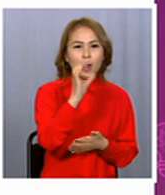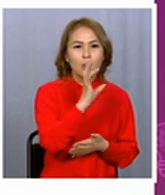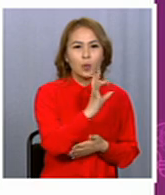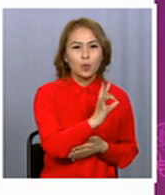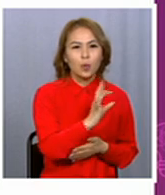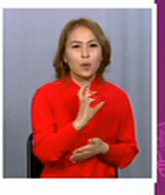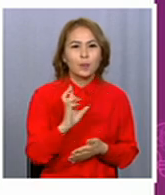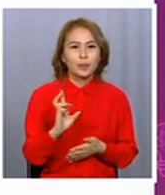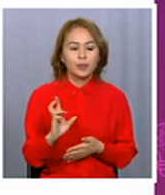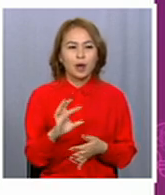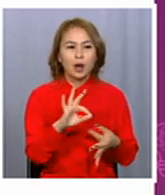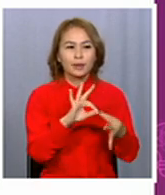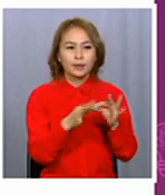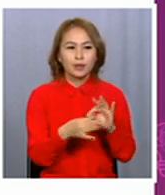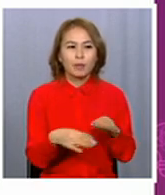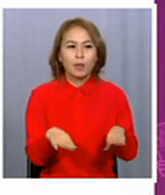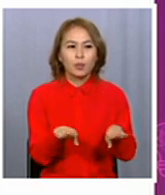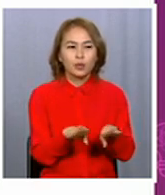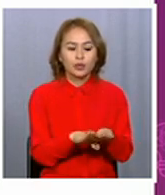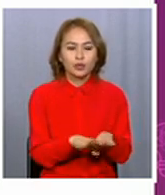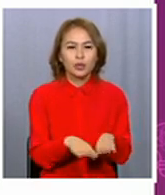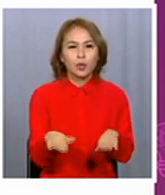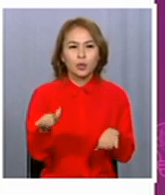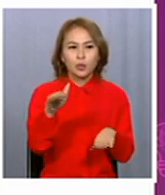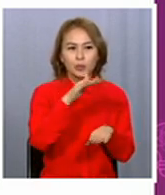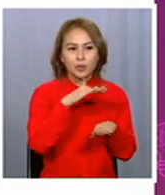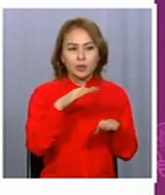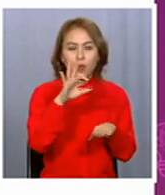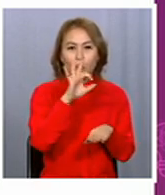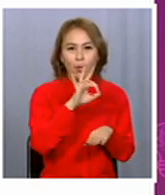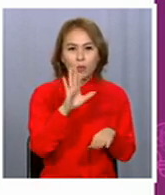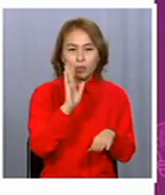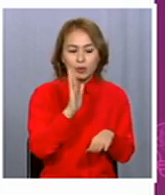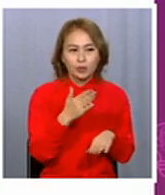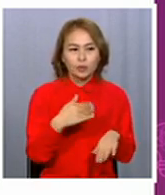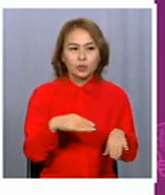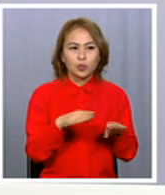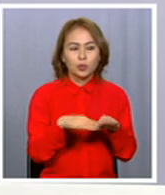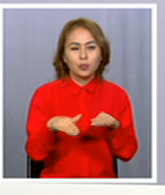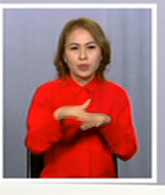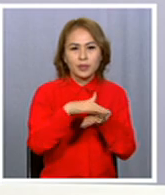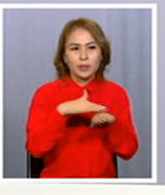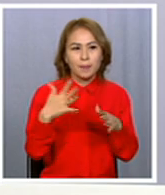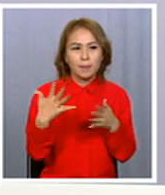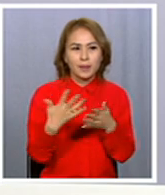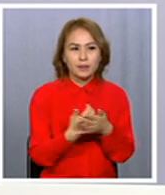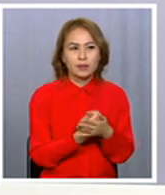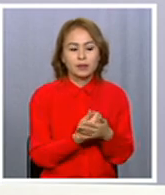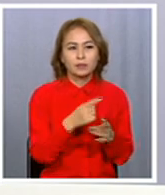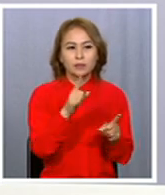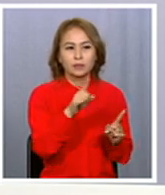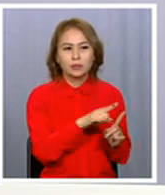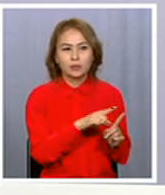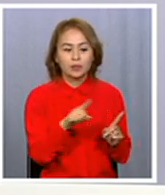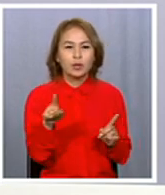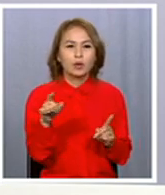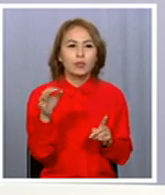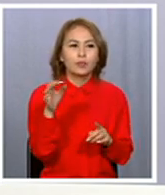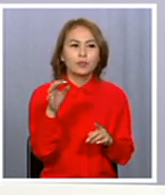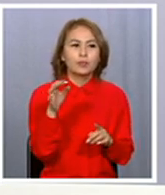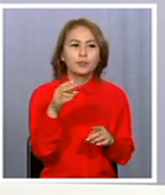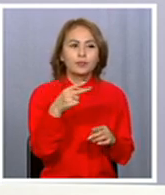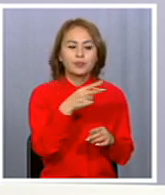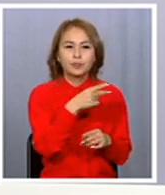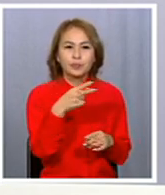Енді анықтама бойынша қараймыз, е, төбесі бізде О болады ғой. Осы төбесінен басталып, мінекей осы бұрышымызды тең екі